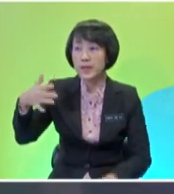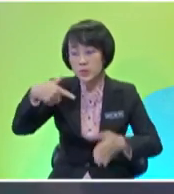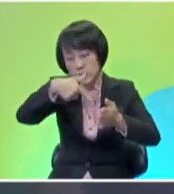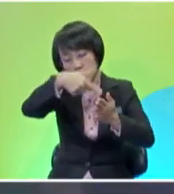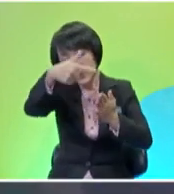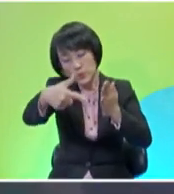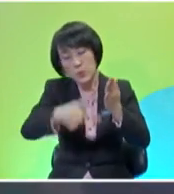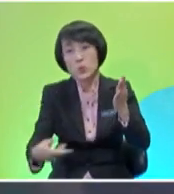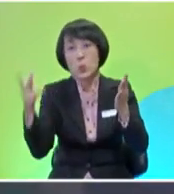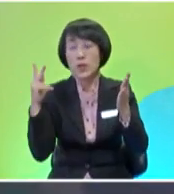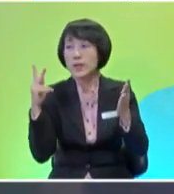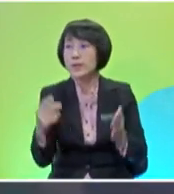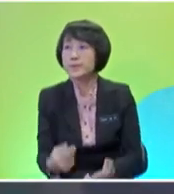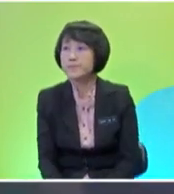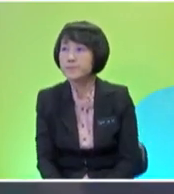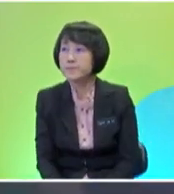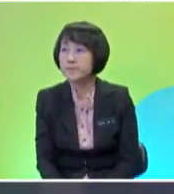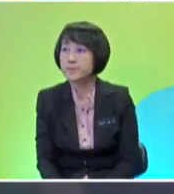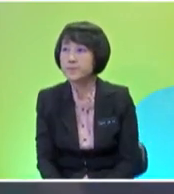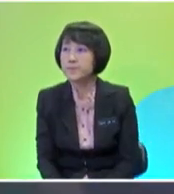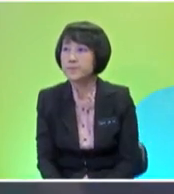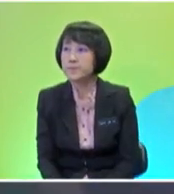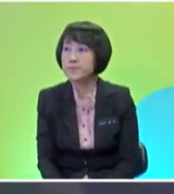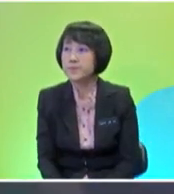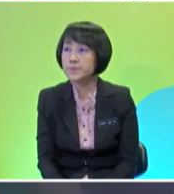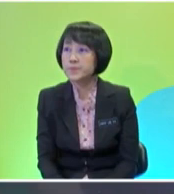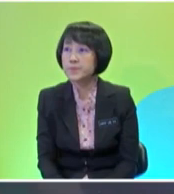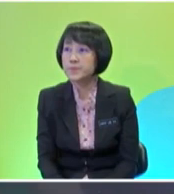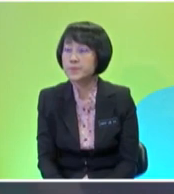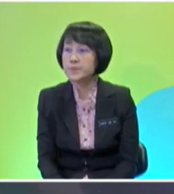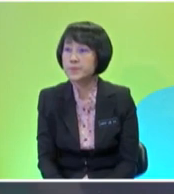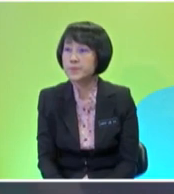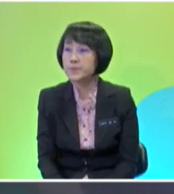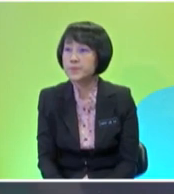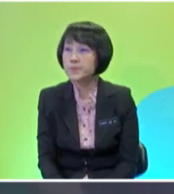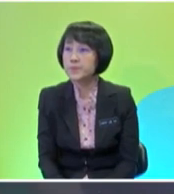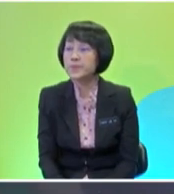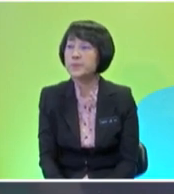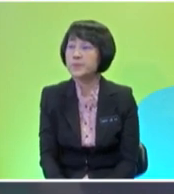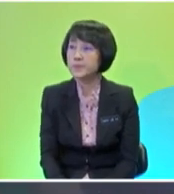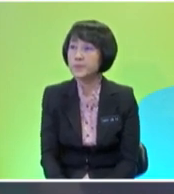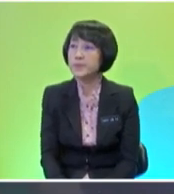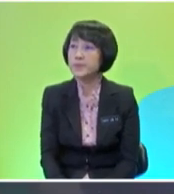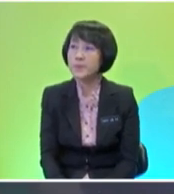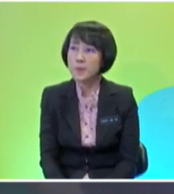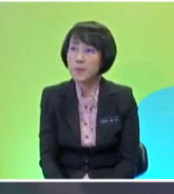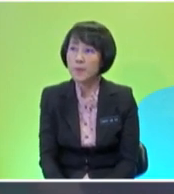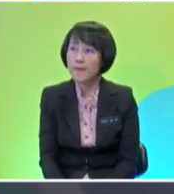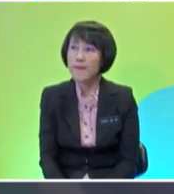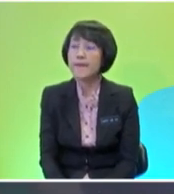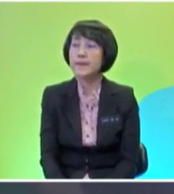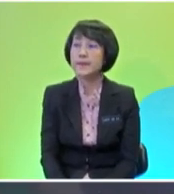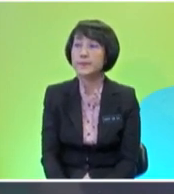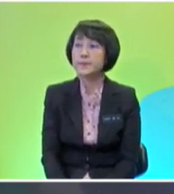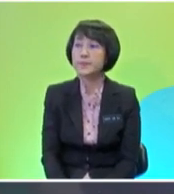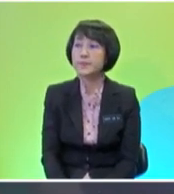terkena plat bahagian tengah. Okey, sebab nanti dia akan mengganggu tenaga elektrik tu untuk disalurkanlah. Okey, mungkin Irfan boleh